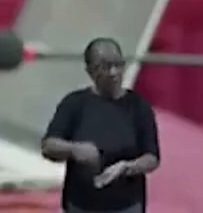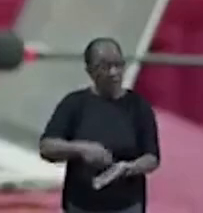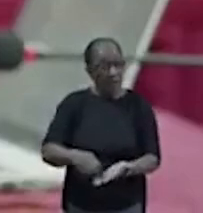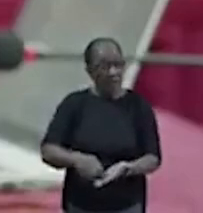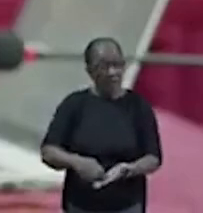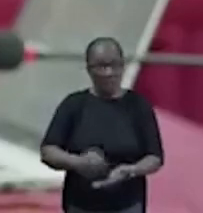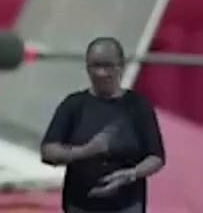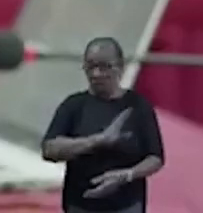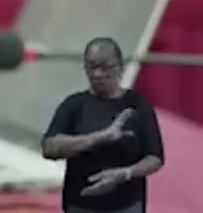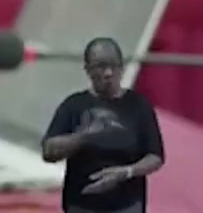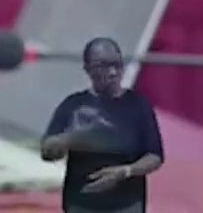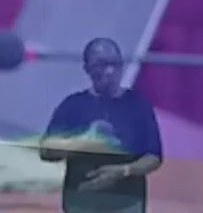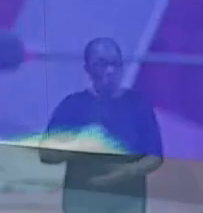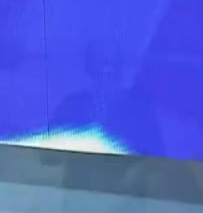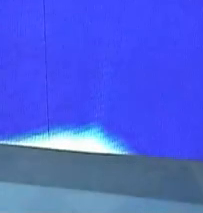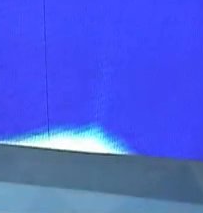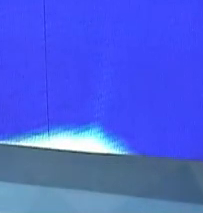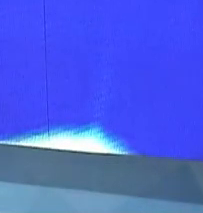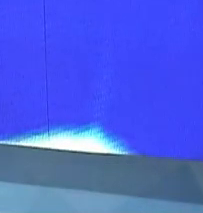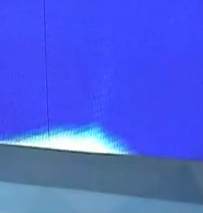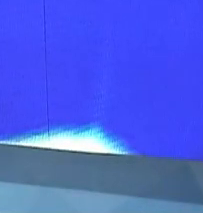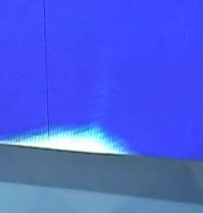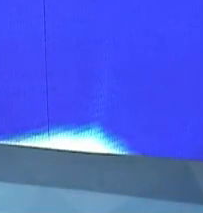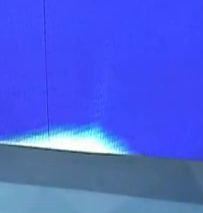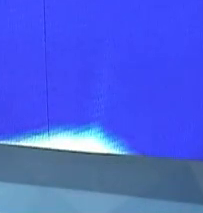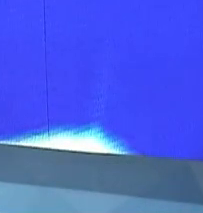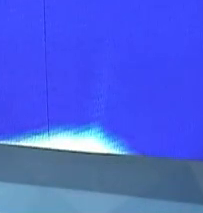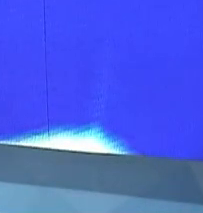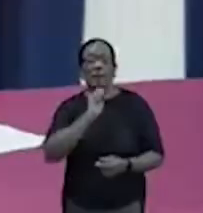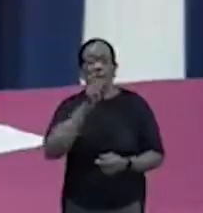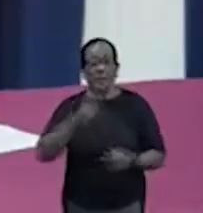meetings. De bewindsman is blij met de ontwikkelingen.